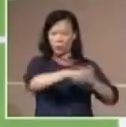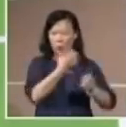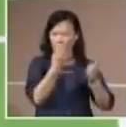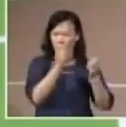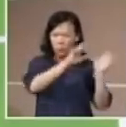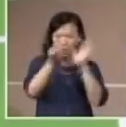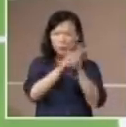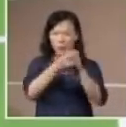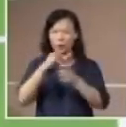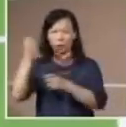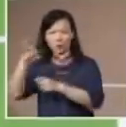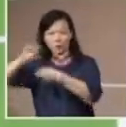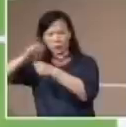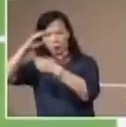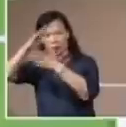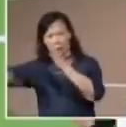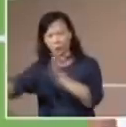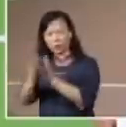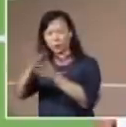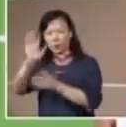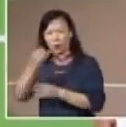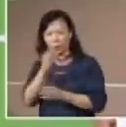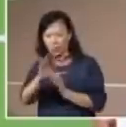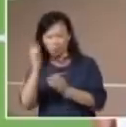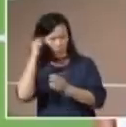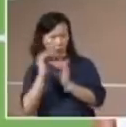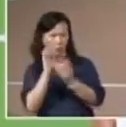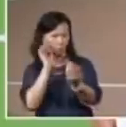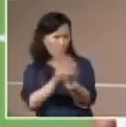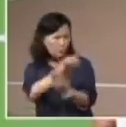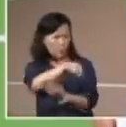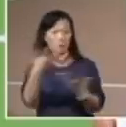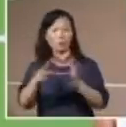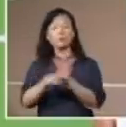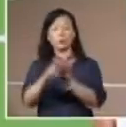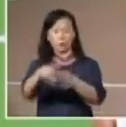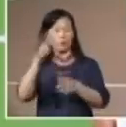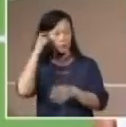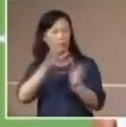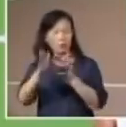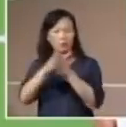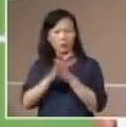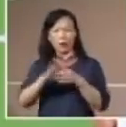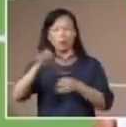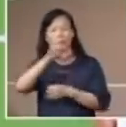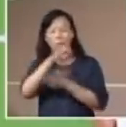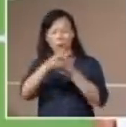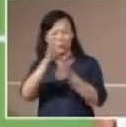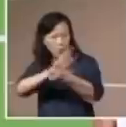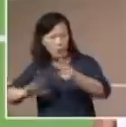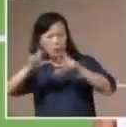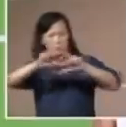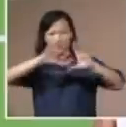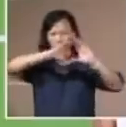中，新加坡爱会当有因应之道。 台湾有哪无才调去影